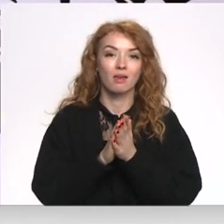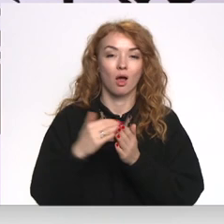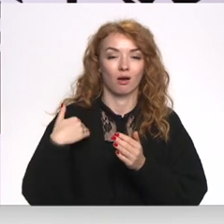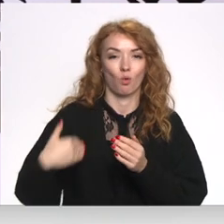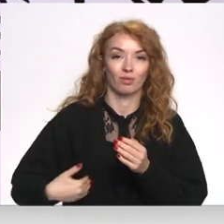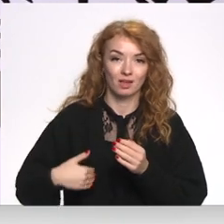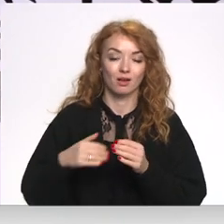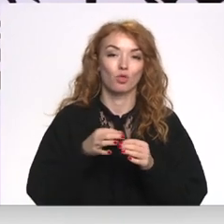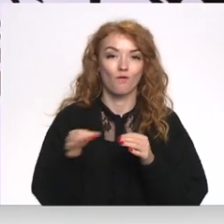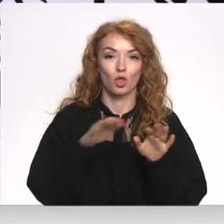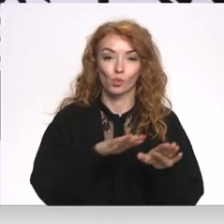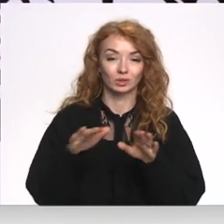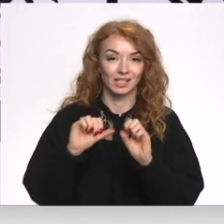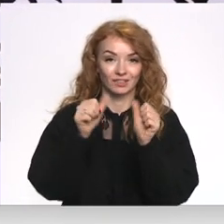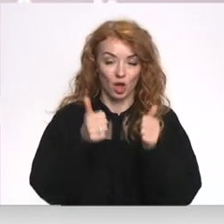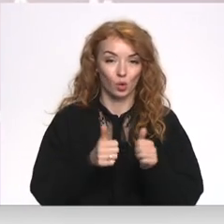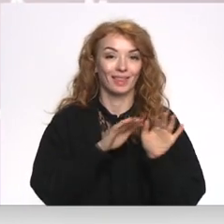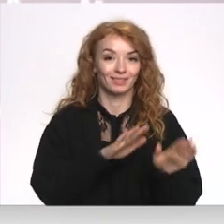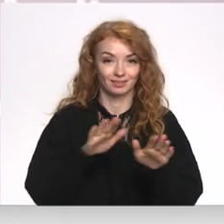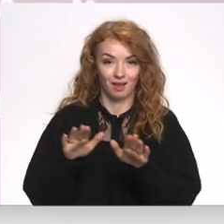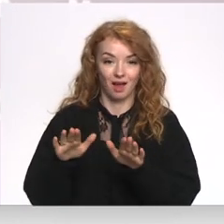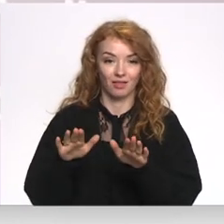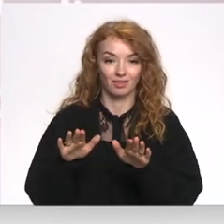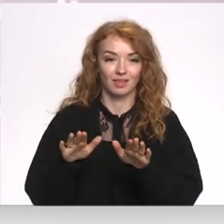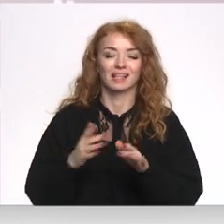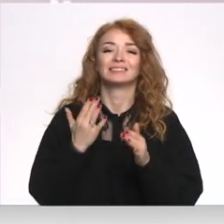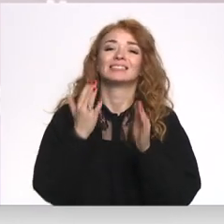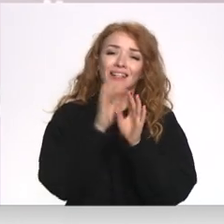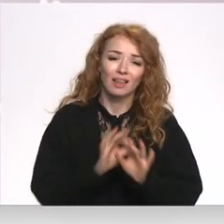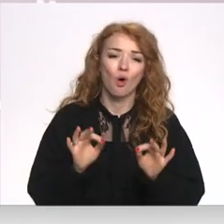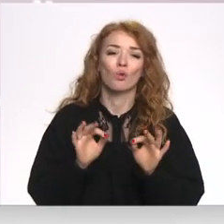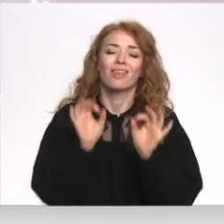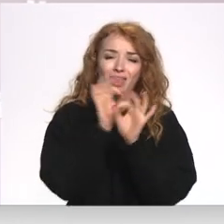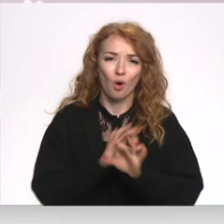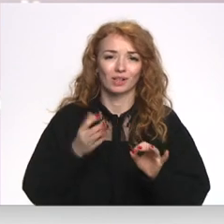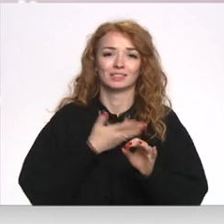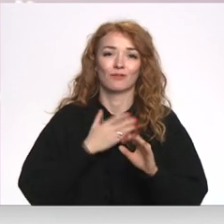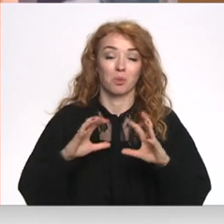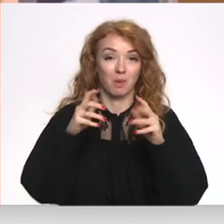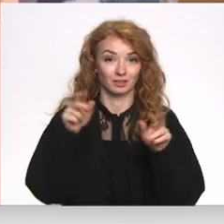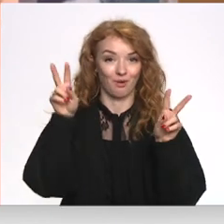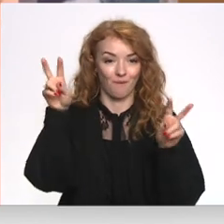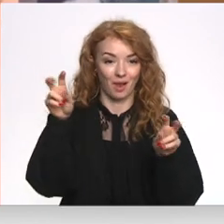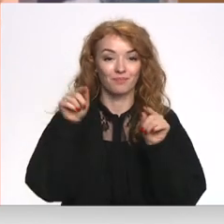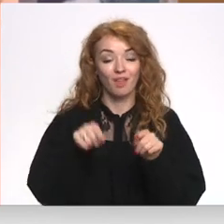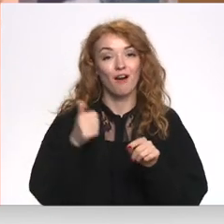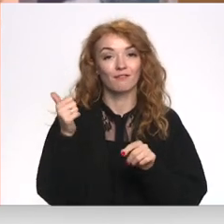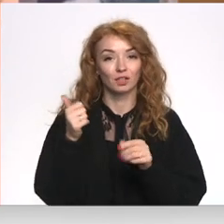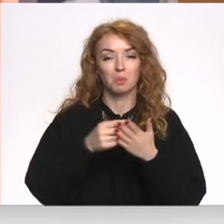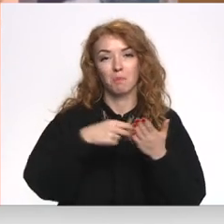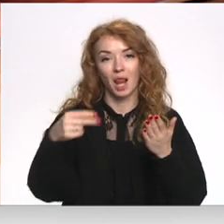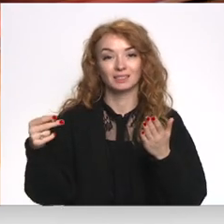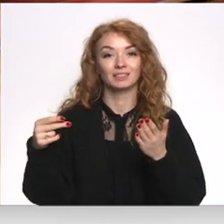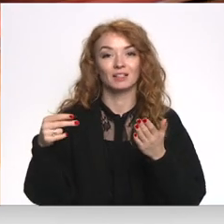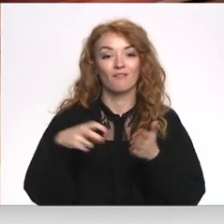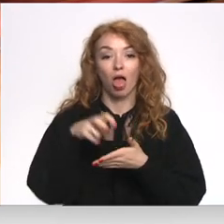Kuldīgas novada muzejā izveidotajā izstādē, cik jauki gan dzīvot pasaulē. Tā viņš mēdza parakstīt